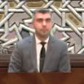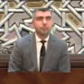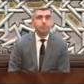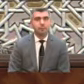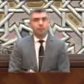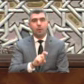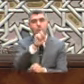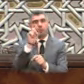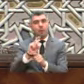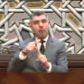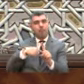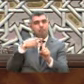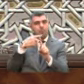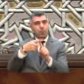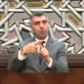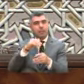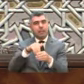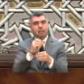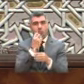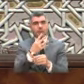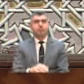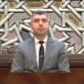سيد نائب محترم على الفريق الاشتراكي.